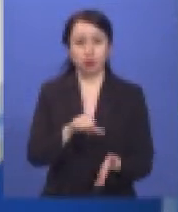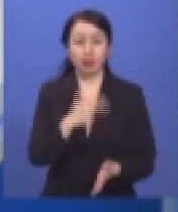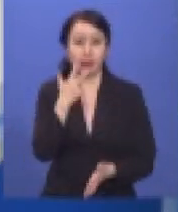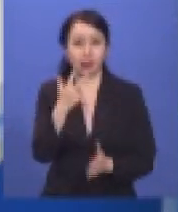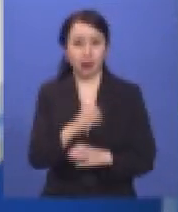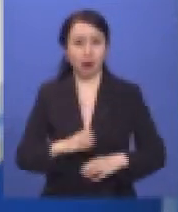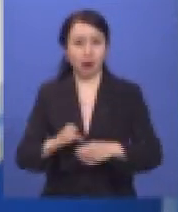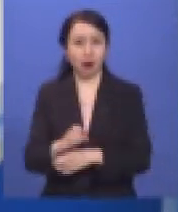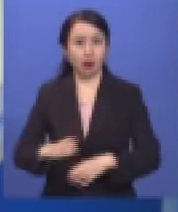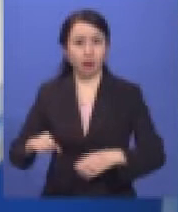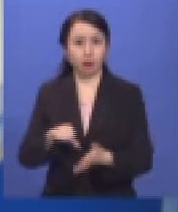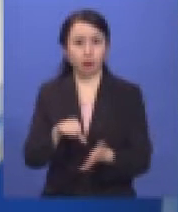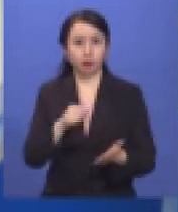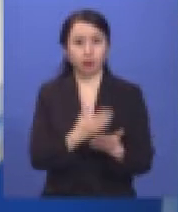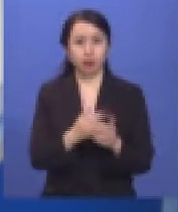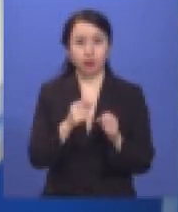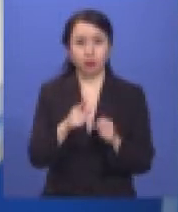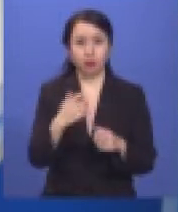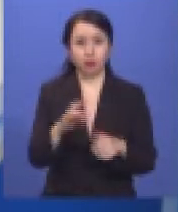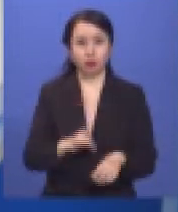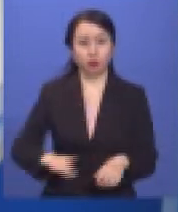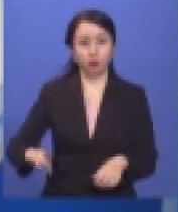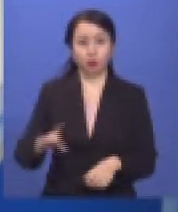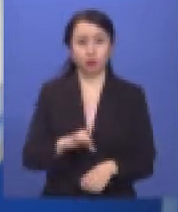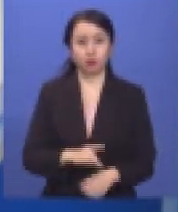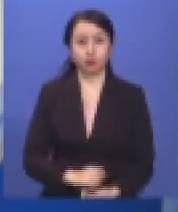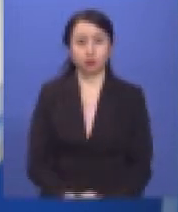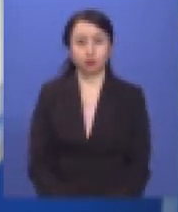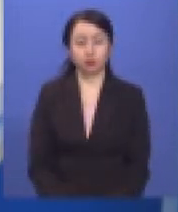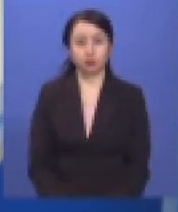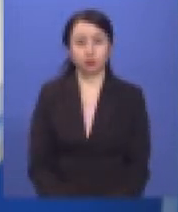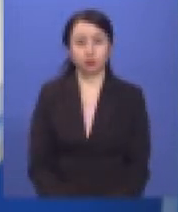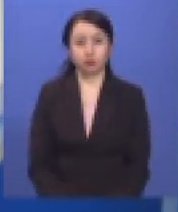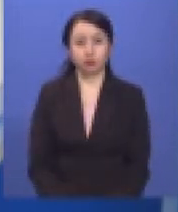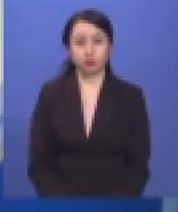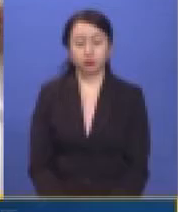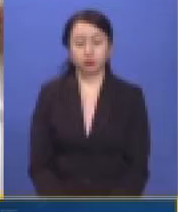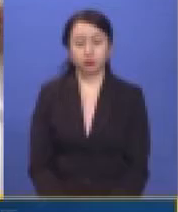три команды. Участники – представители 11 районов региона. Подробности в сюжете.